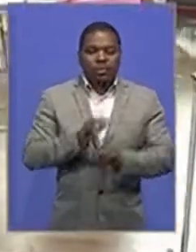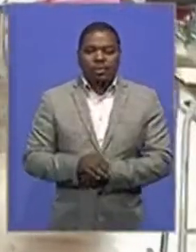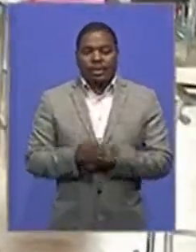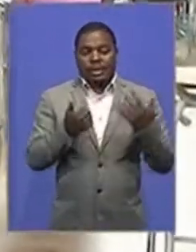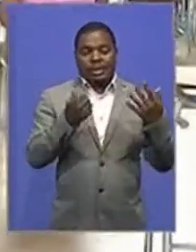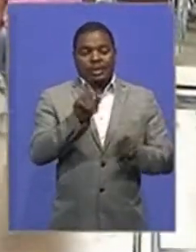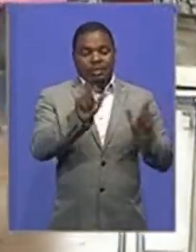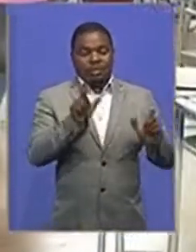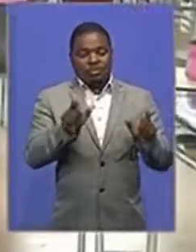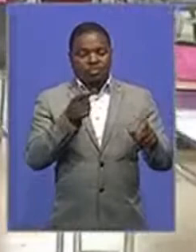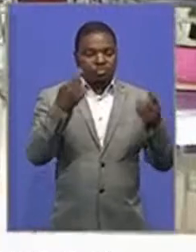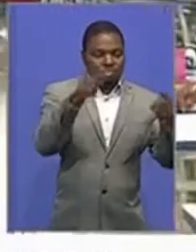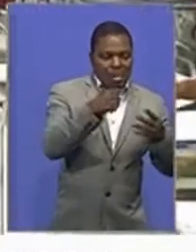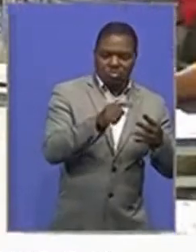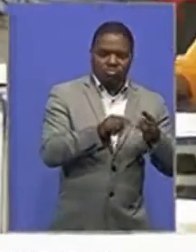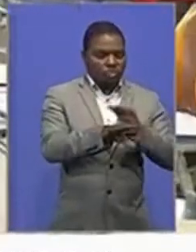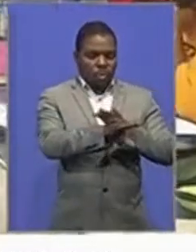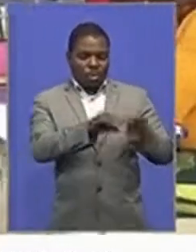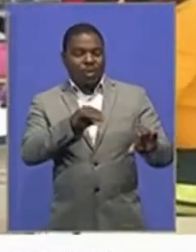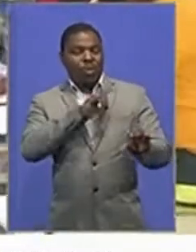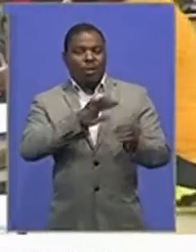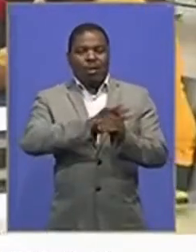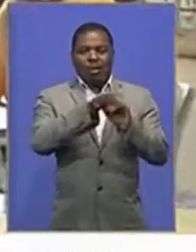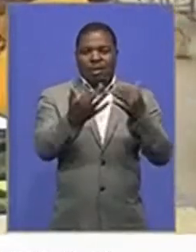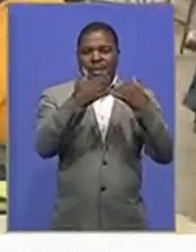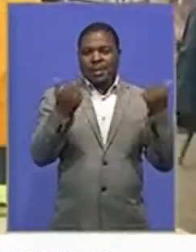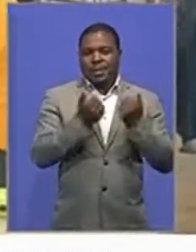ikgotsi ka lebaka la go tshwaetswa ke coronavirus. Re na le